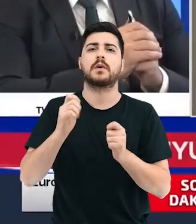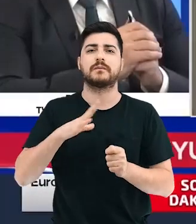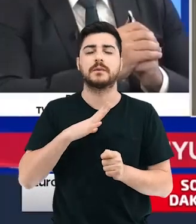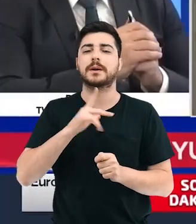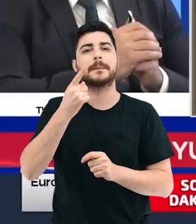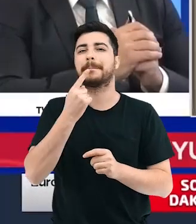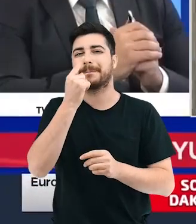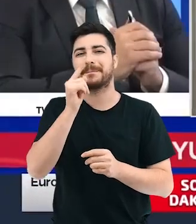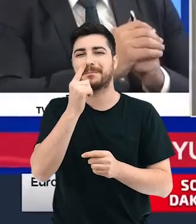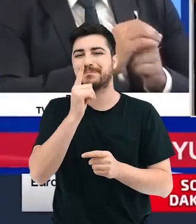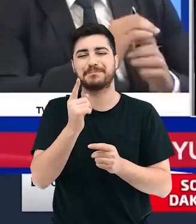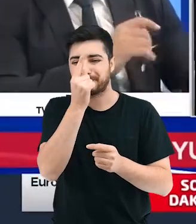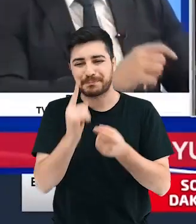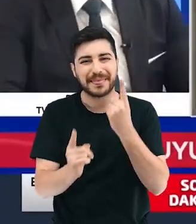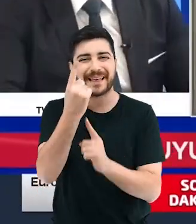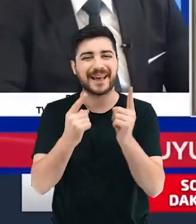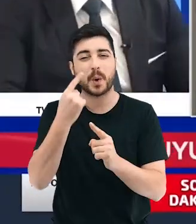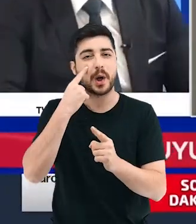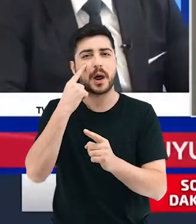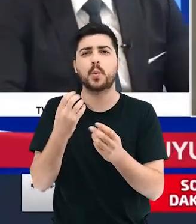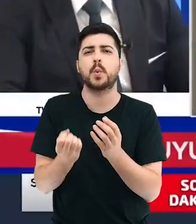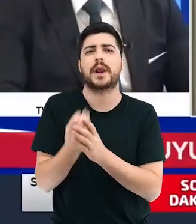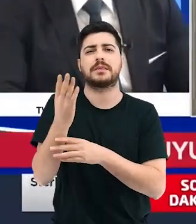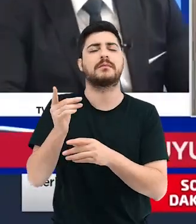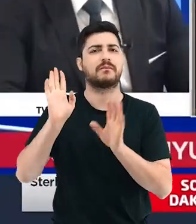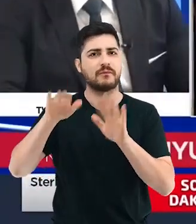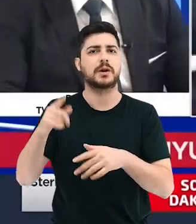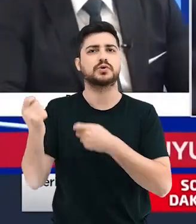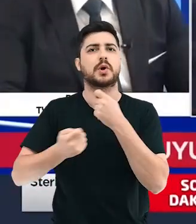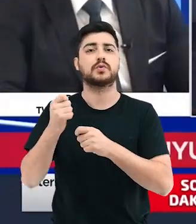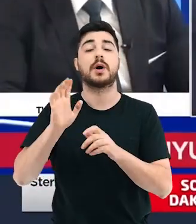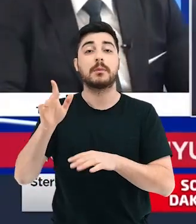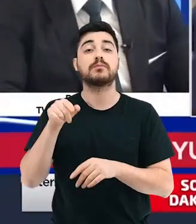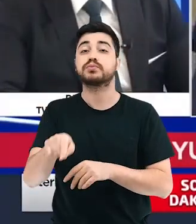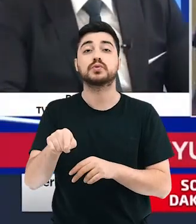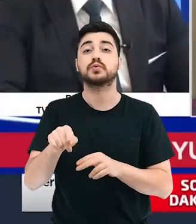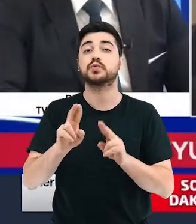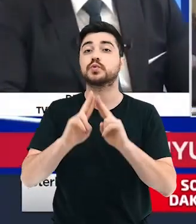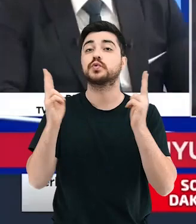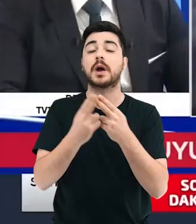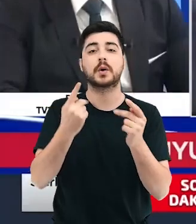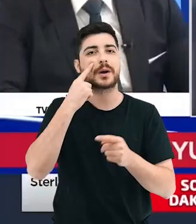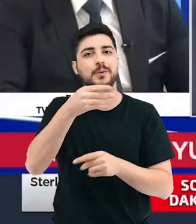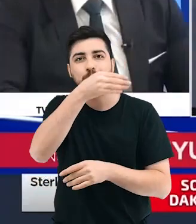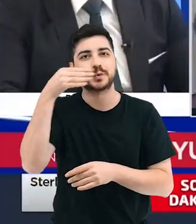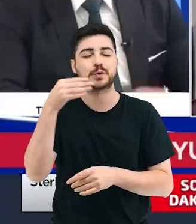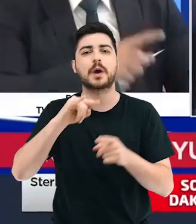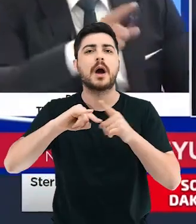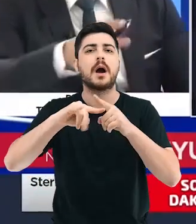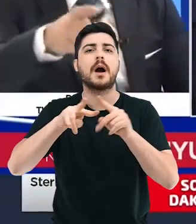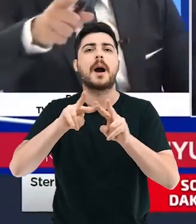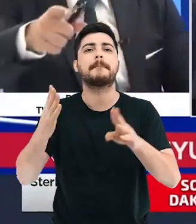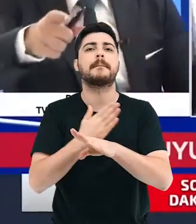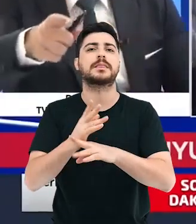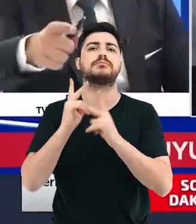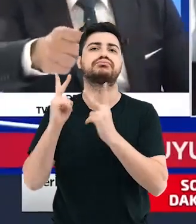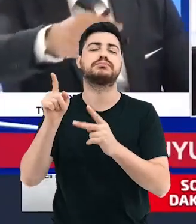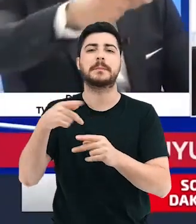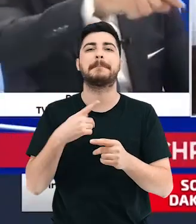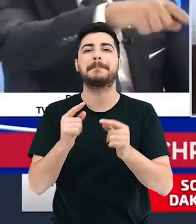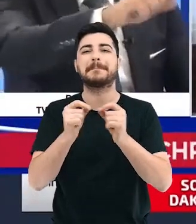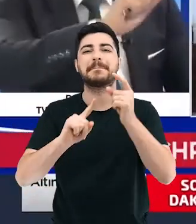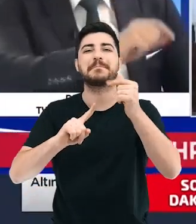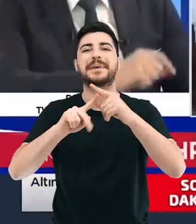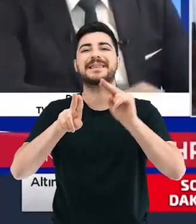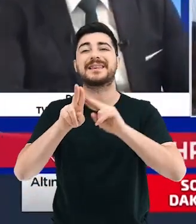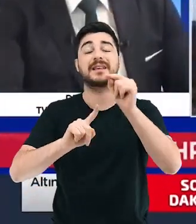de netameli bir iştir. Bir bitkininden üretildiği söylenmeye çalışılmaktadır. Oysa bu yani dünya açısından